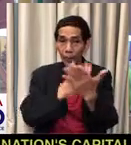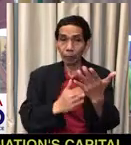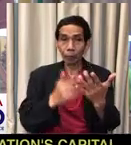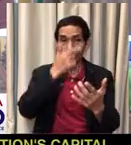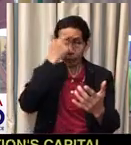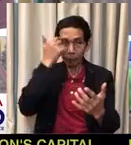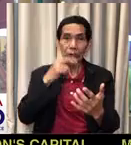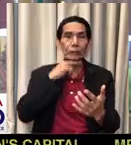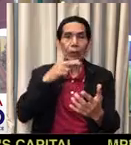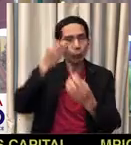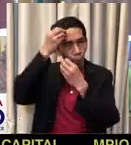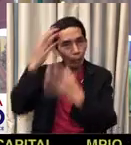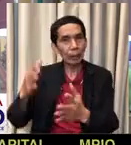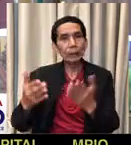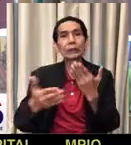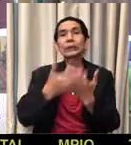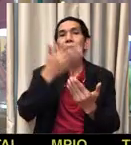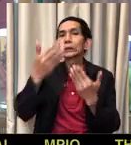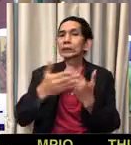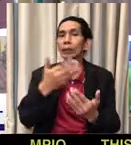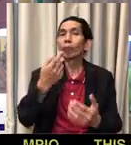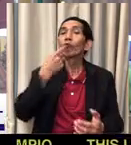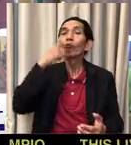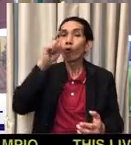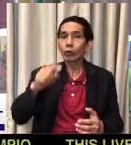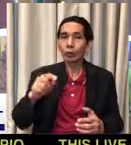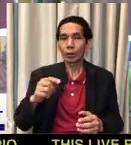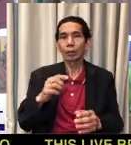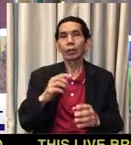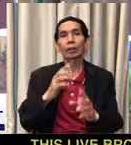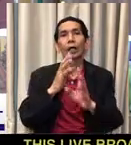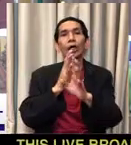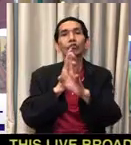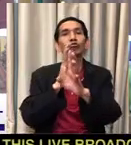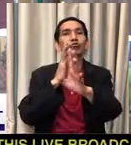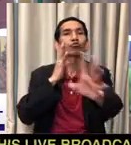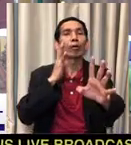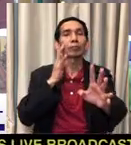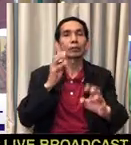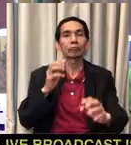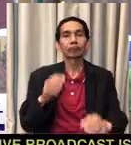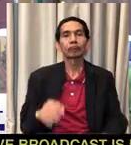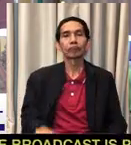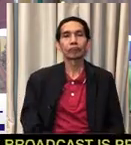Kasi hindi ako nasunod sa simpleng alituntunin ng batas trapiko. Di ba?